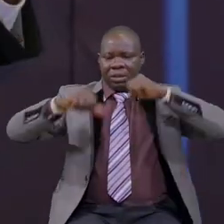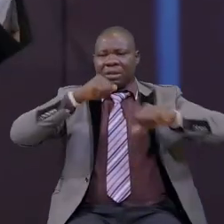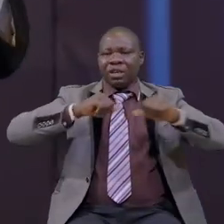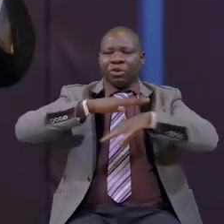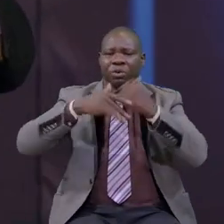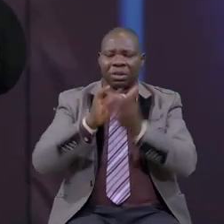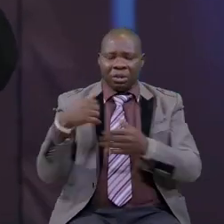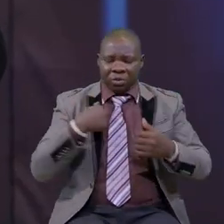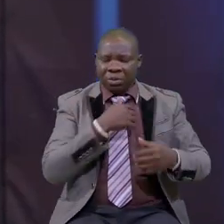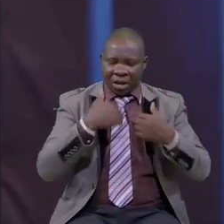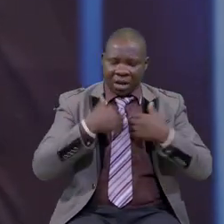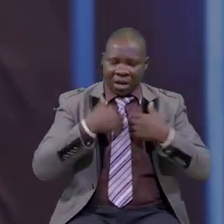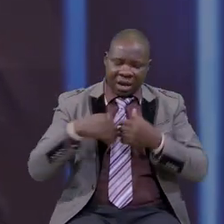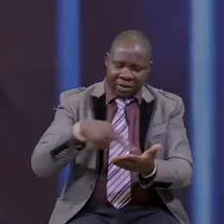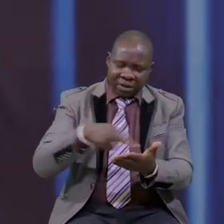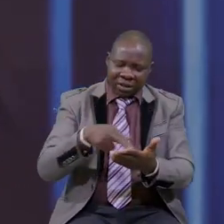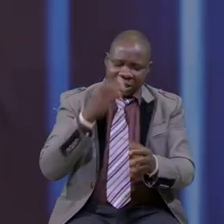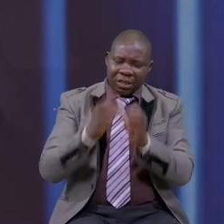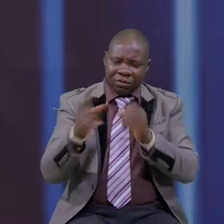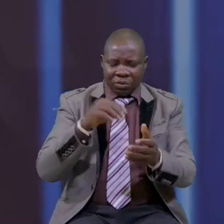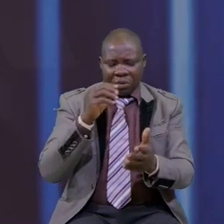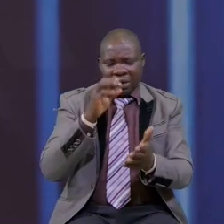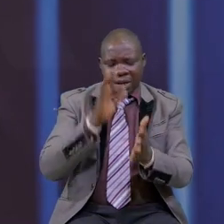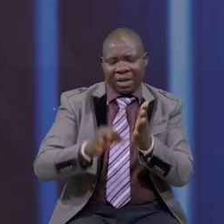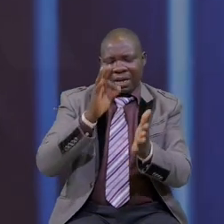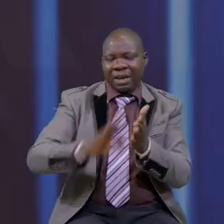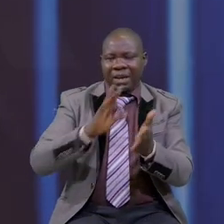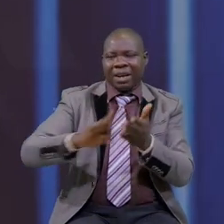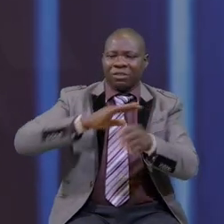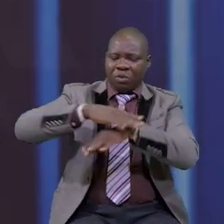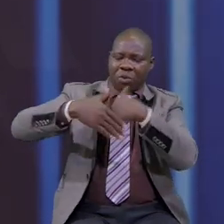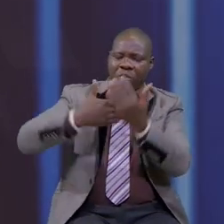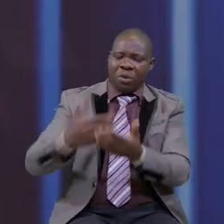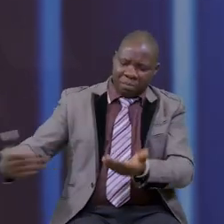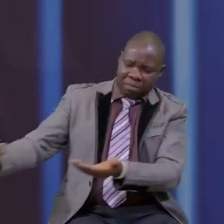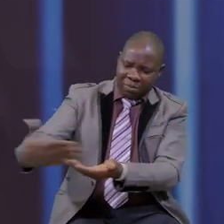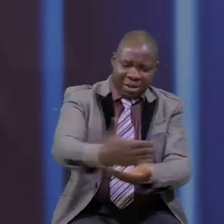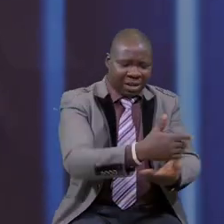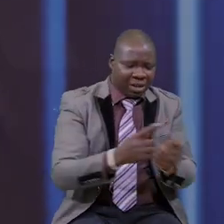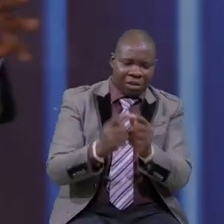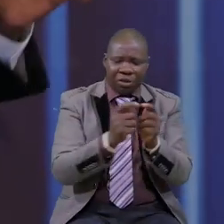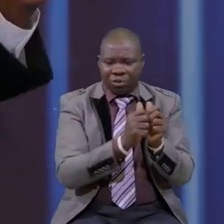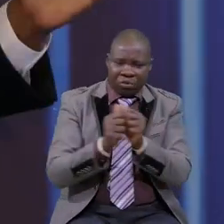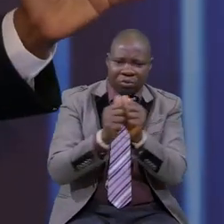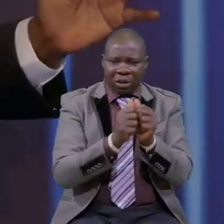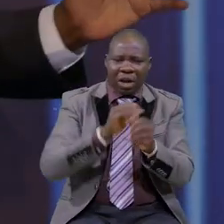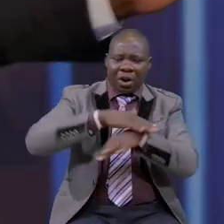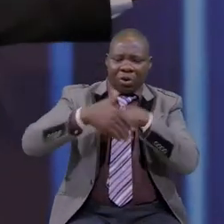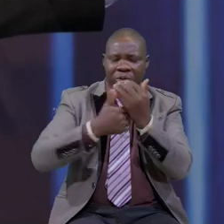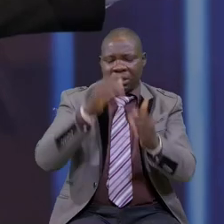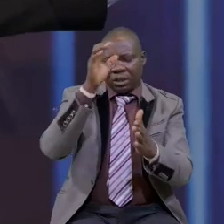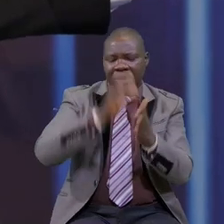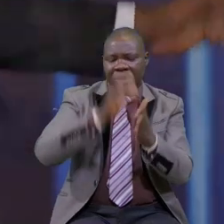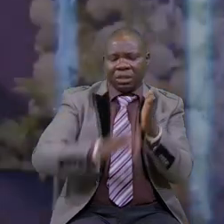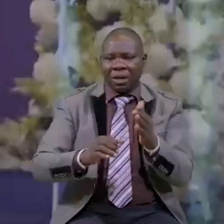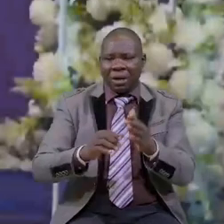lus, si tu rassembles tout ce que tu as lu là, le volume, les chapitres, les paragraphes sont